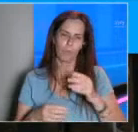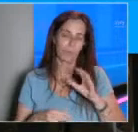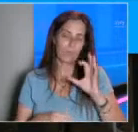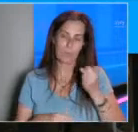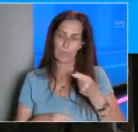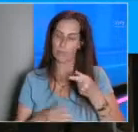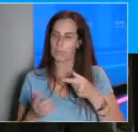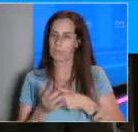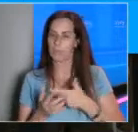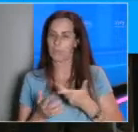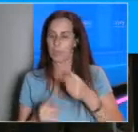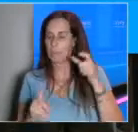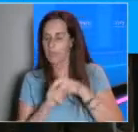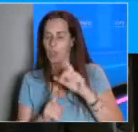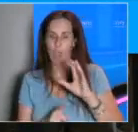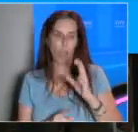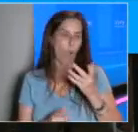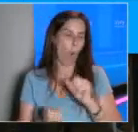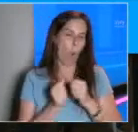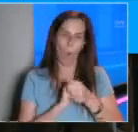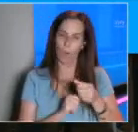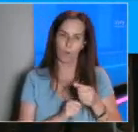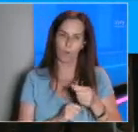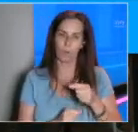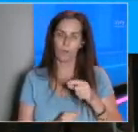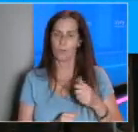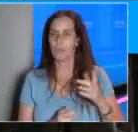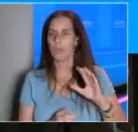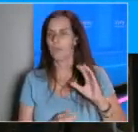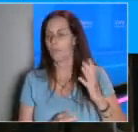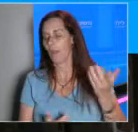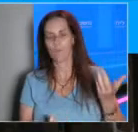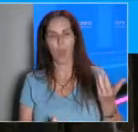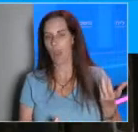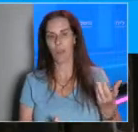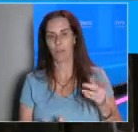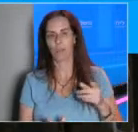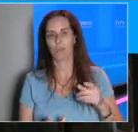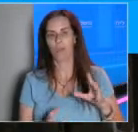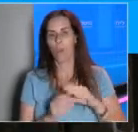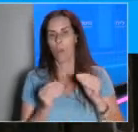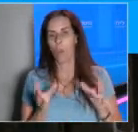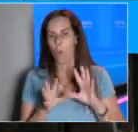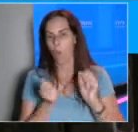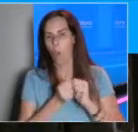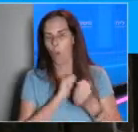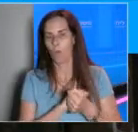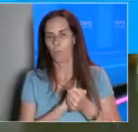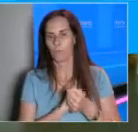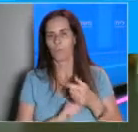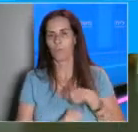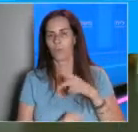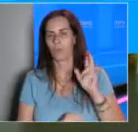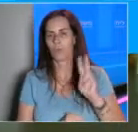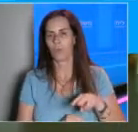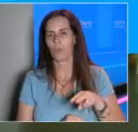זה בסנקציות, אז זה סנקציות, זה דרך לא טובה, כמובן, זאת אומרת, זה יפעים צריך, אבל זה דרך הפחות, שאנחנו פחות